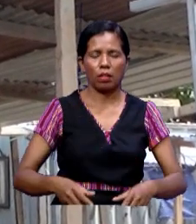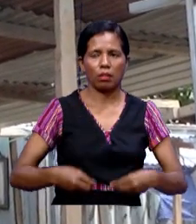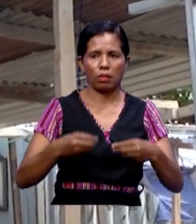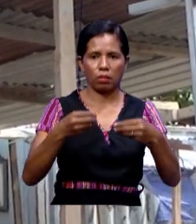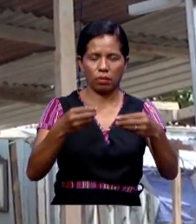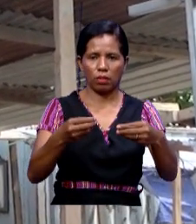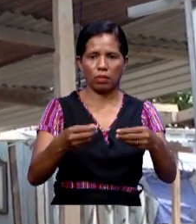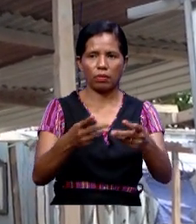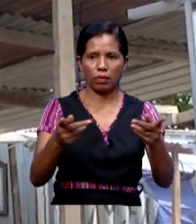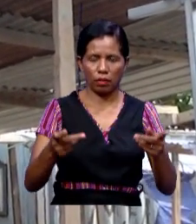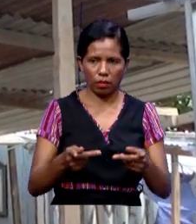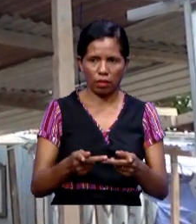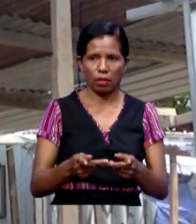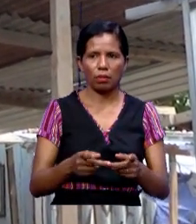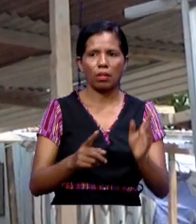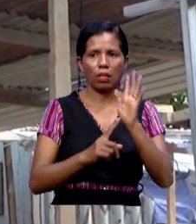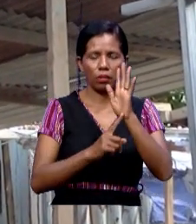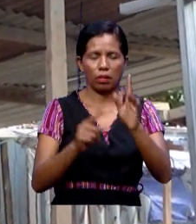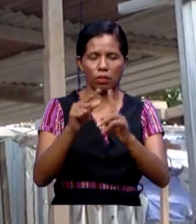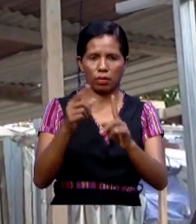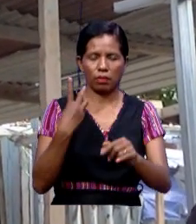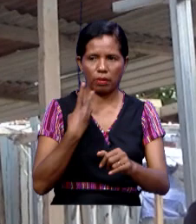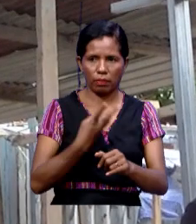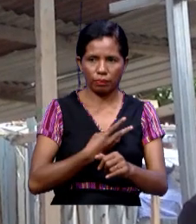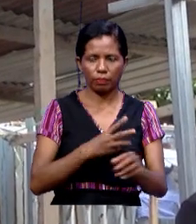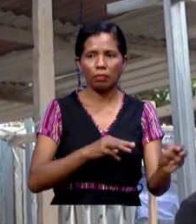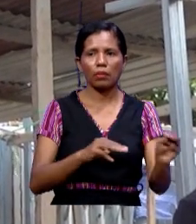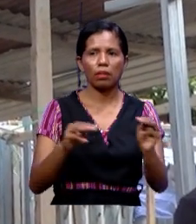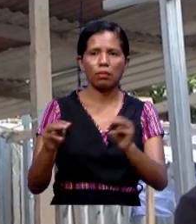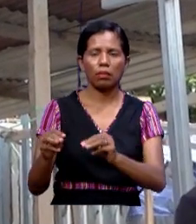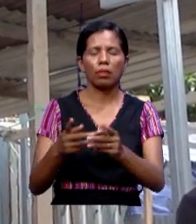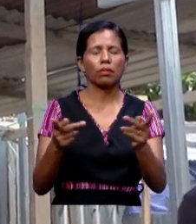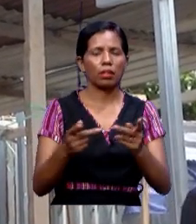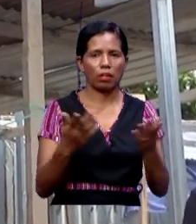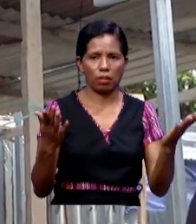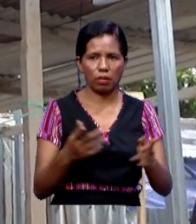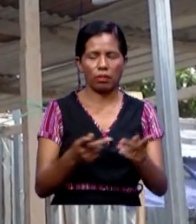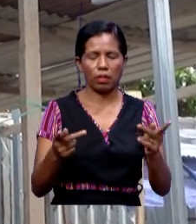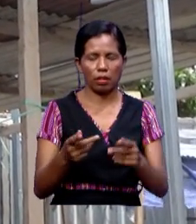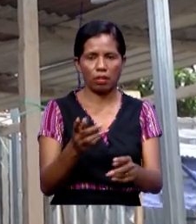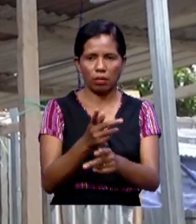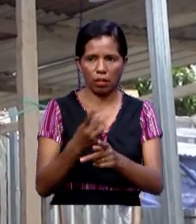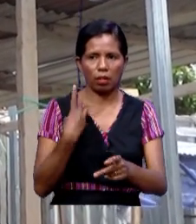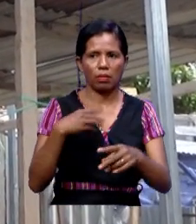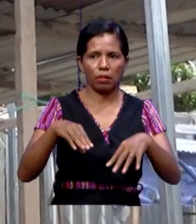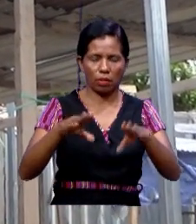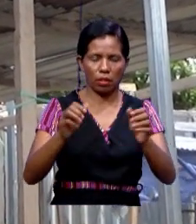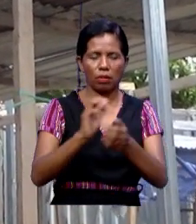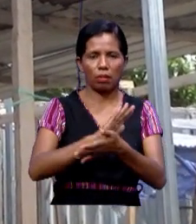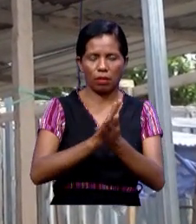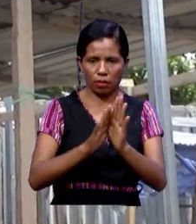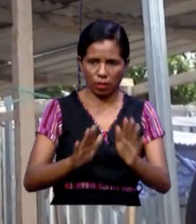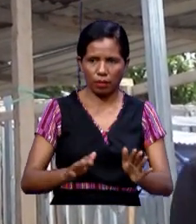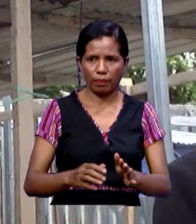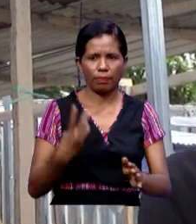bele mai fatine par bela tone tigle kon rumah mai ami at mura ne mura los fatine be ta fatine se guru rumah par ami bane ho ak mate tama